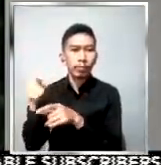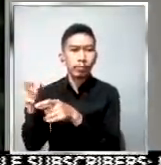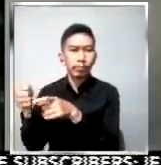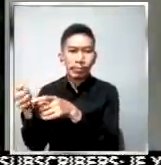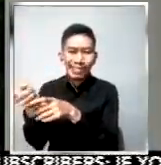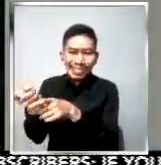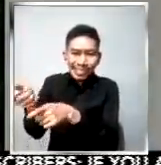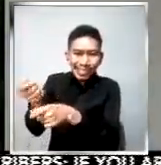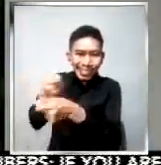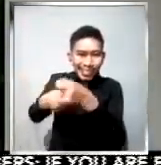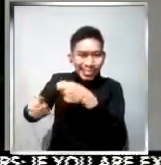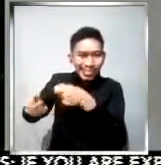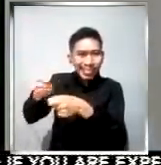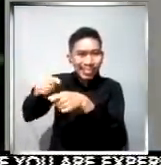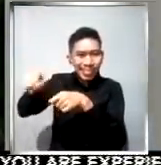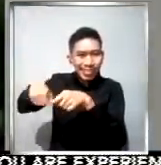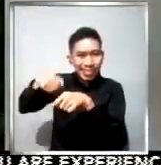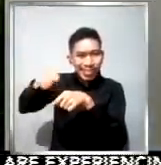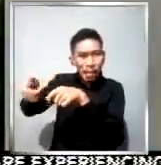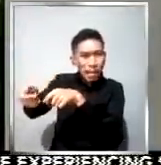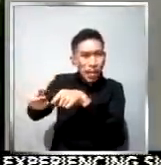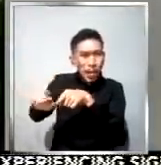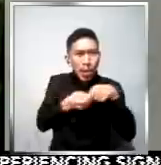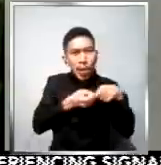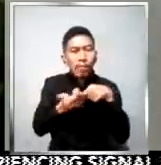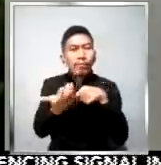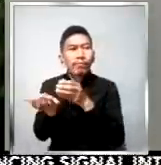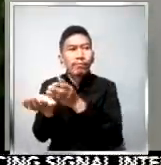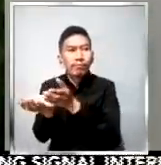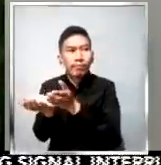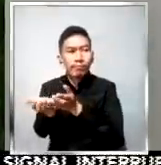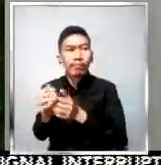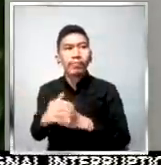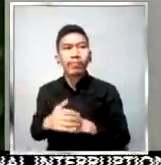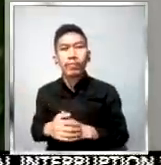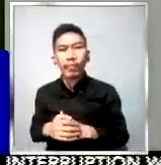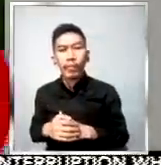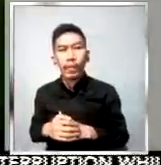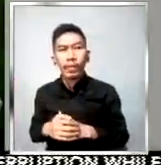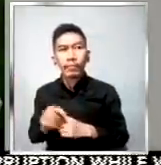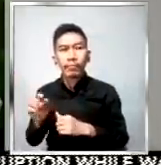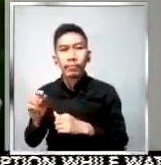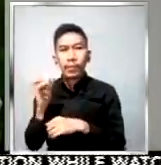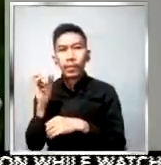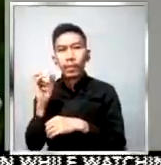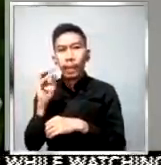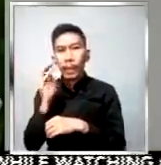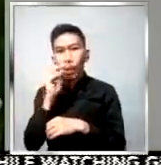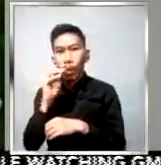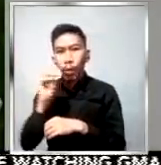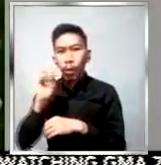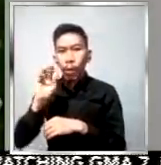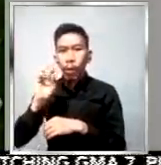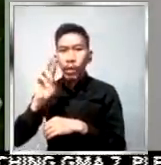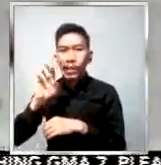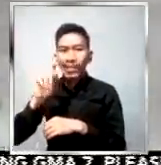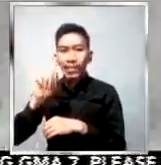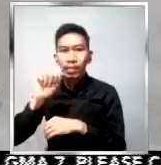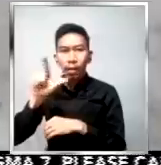Sa Puerto Galera sa Oriental Mindoro, bugbog sa malalaking hampas ng alon, hangin at ulan ang yate na